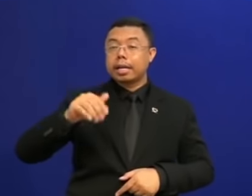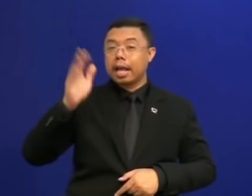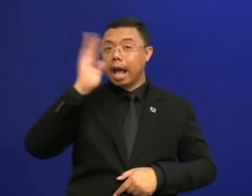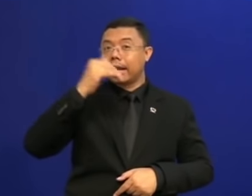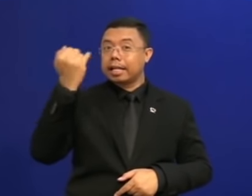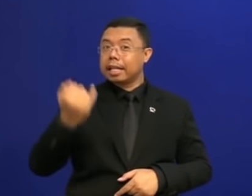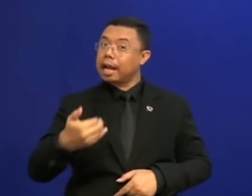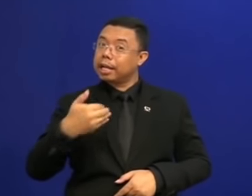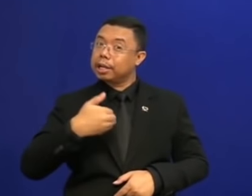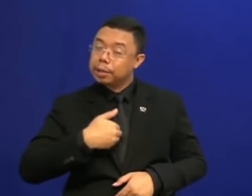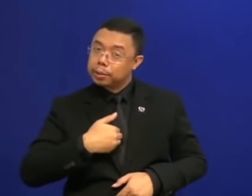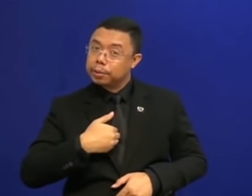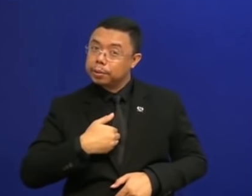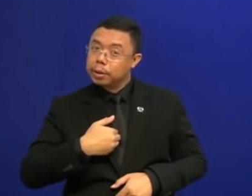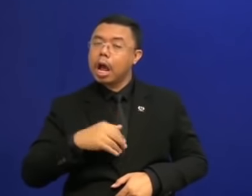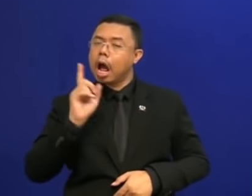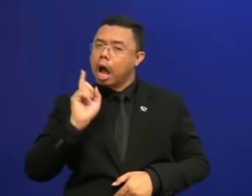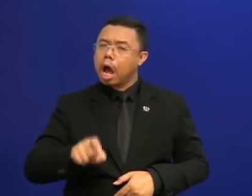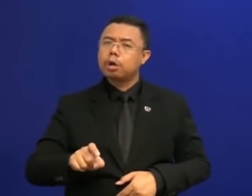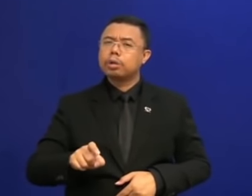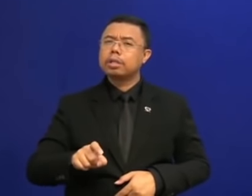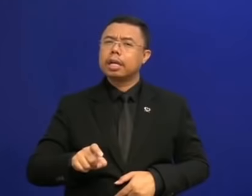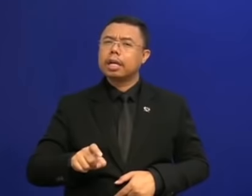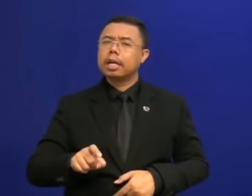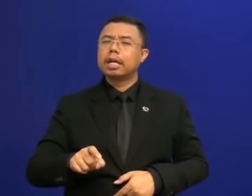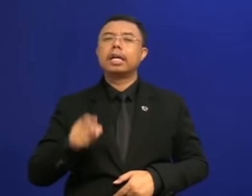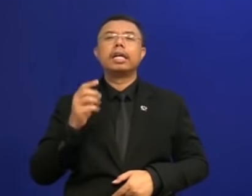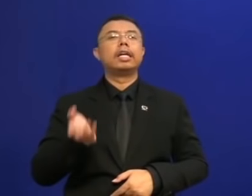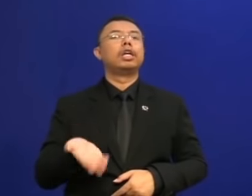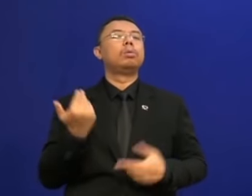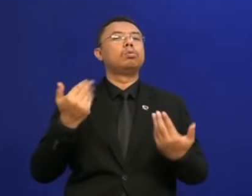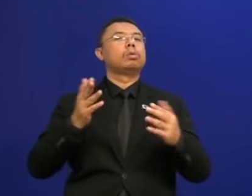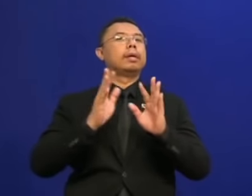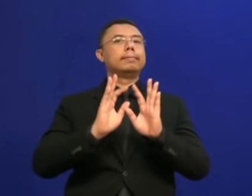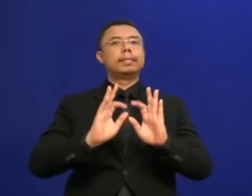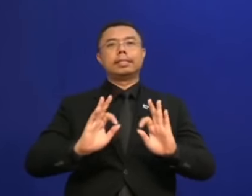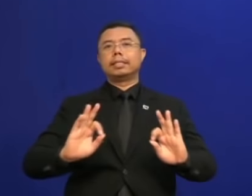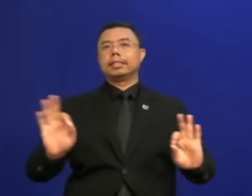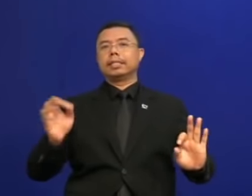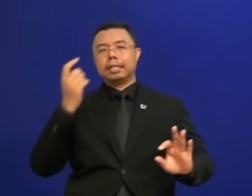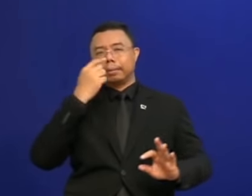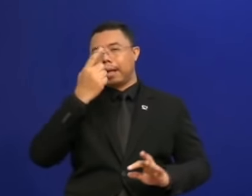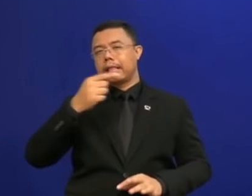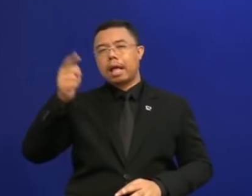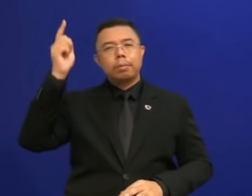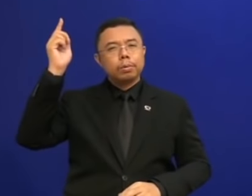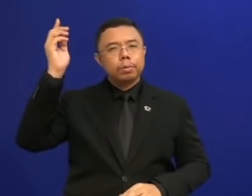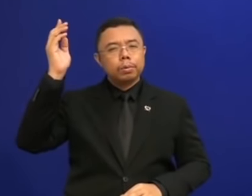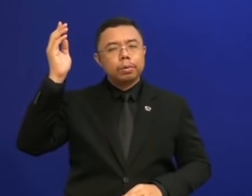hari terakhirku, mestinya hidup telah bersih di matamu.